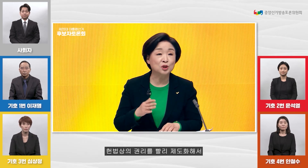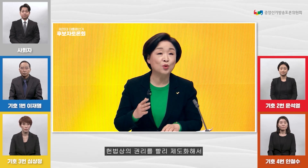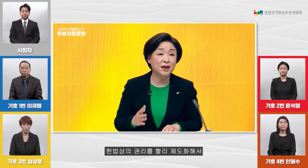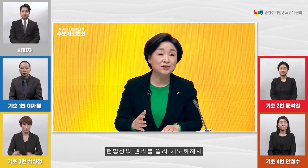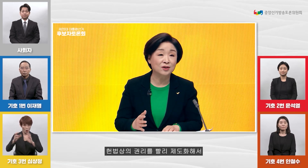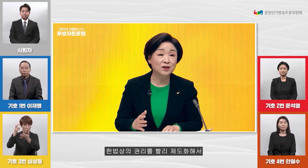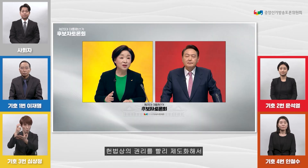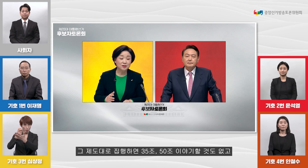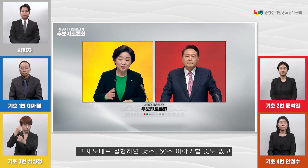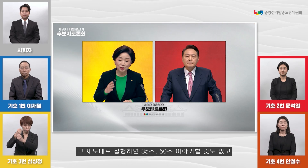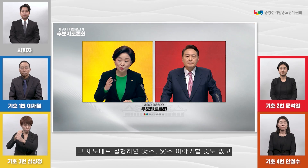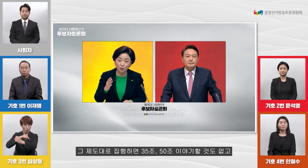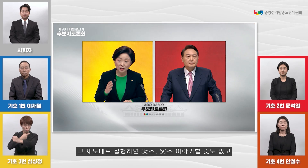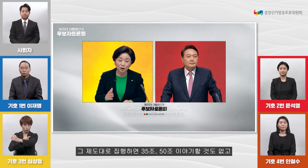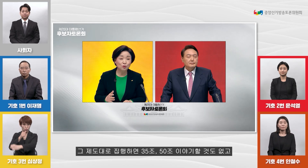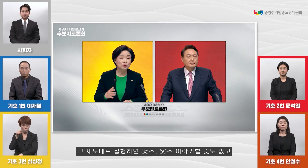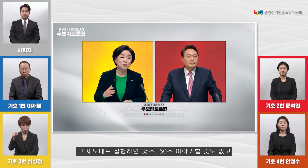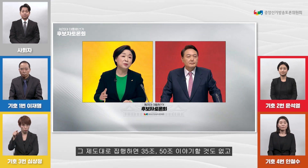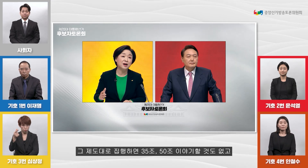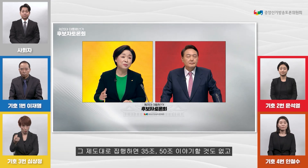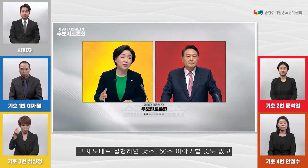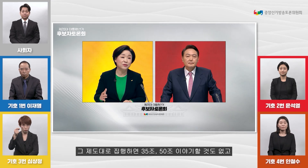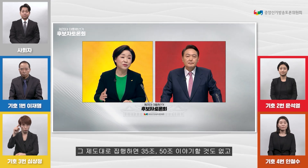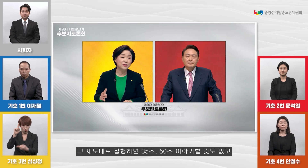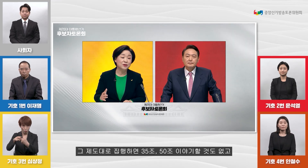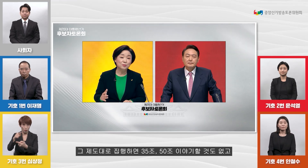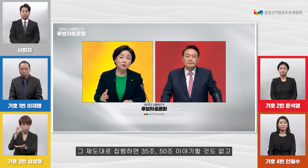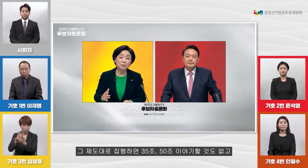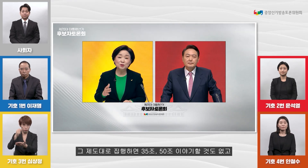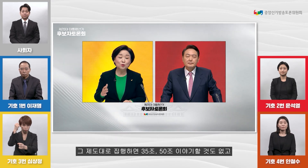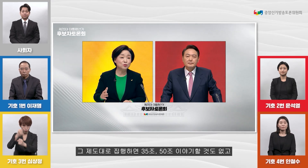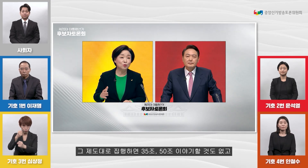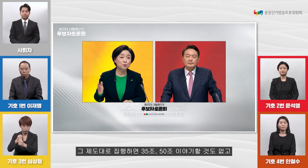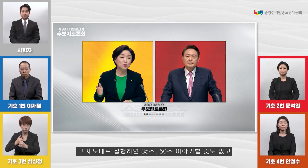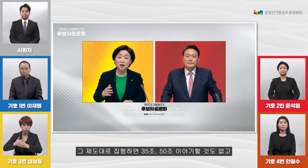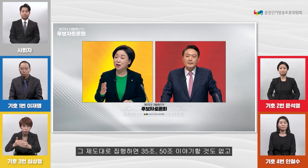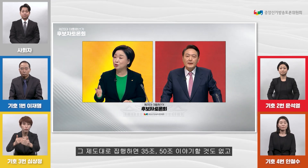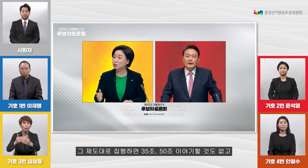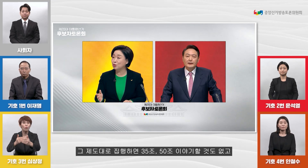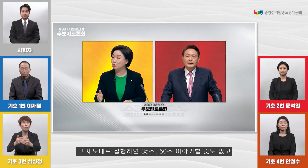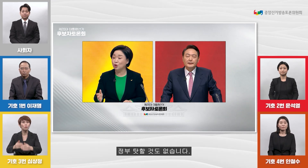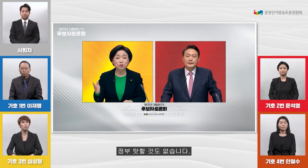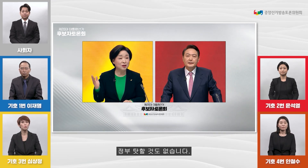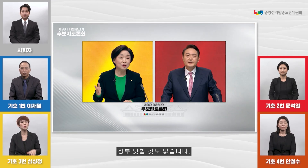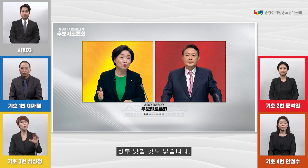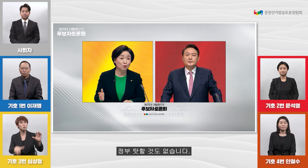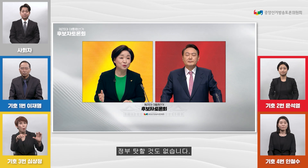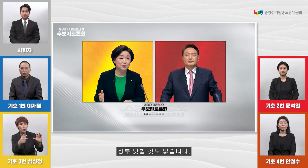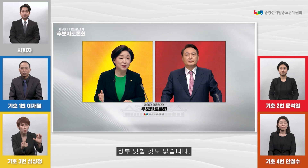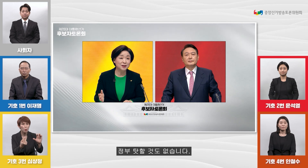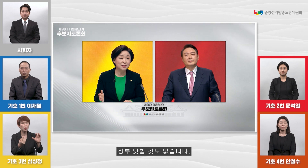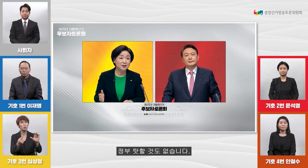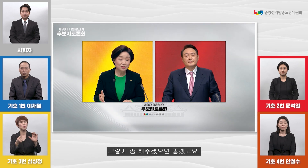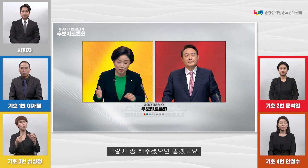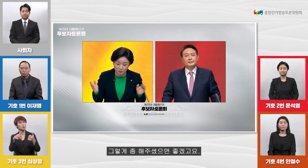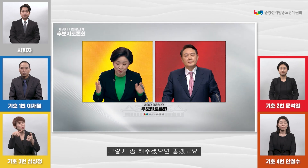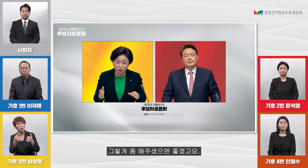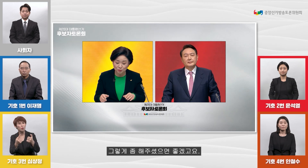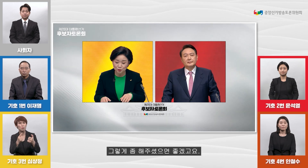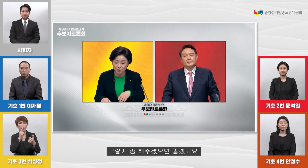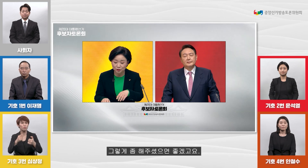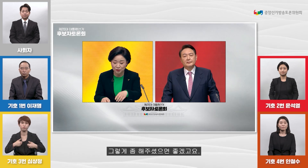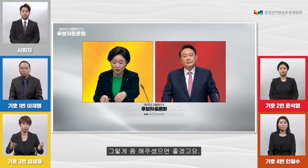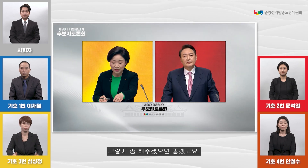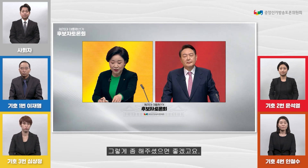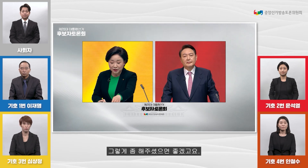빨리 제도화해서 그 제도대로 집행하면 뭐 35조, 50조 이야기할 것도 없고 정부 탓할 것도 없습니다. 그렇게 좀